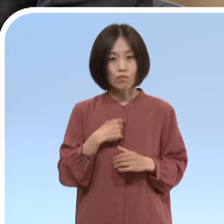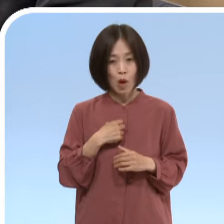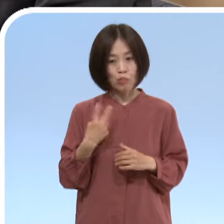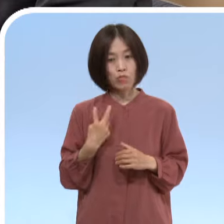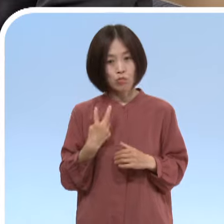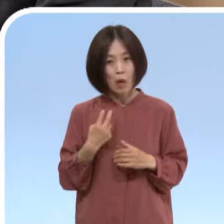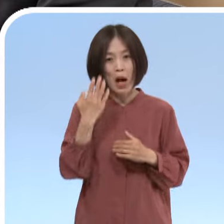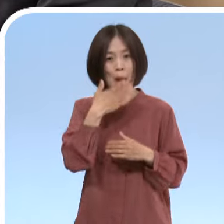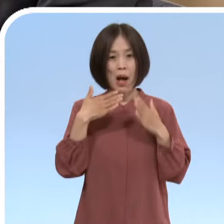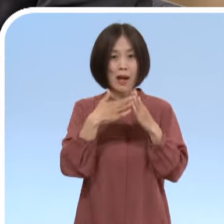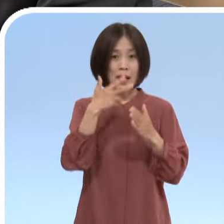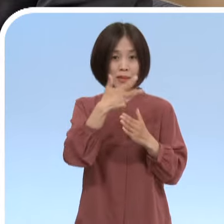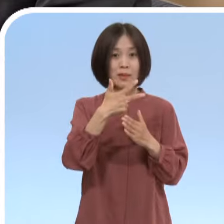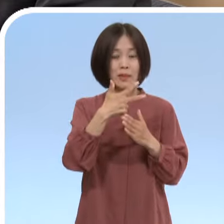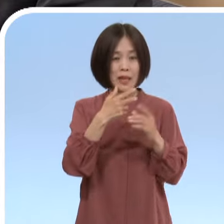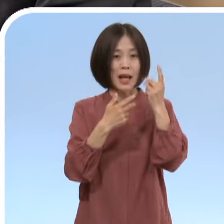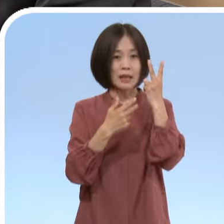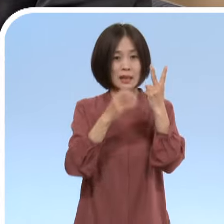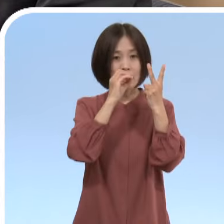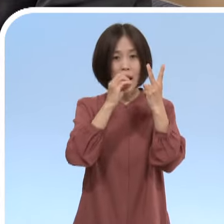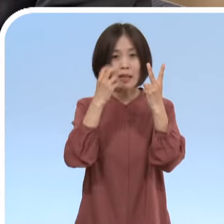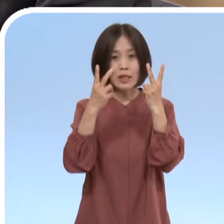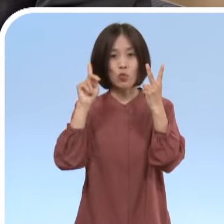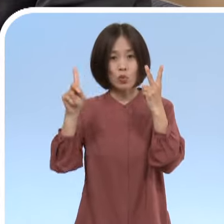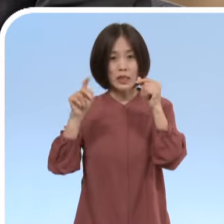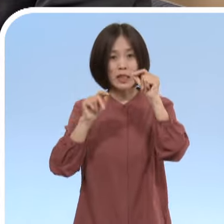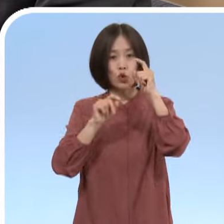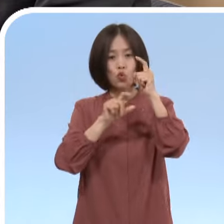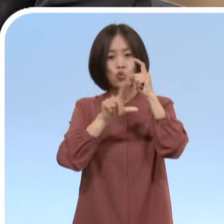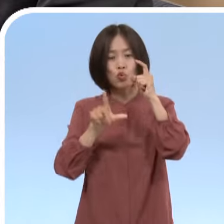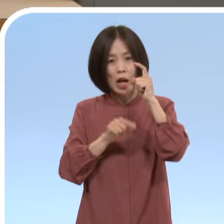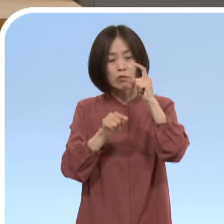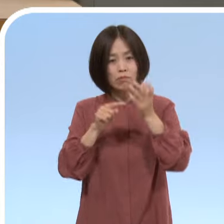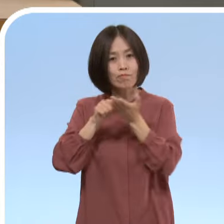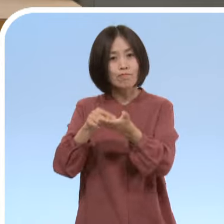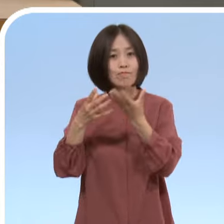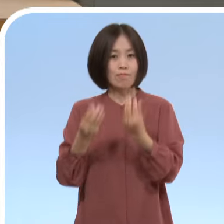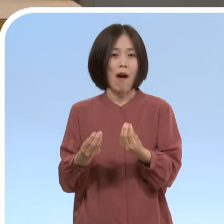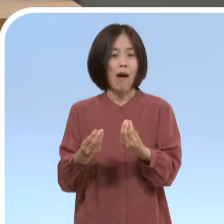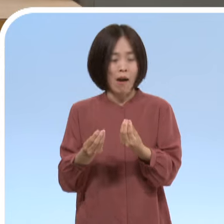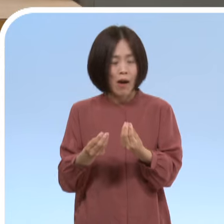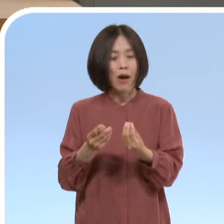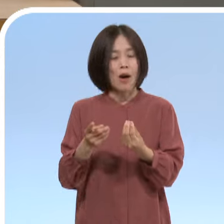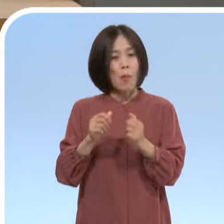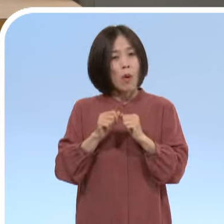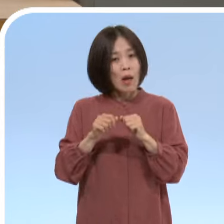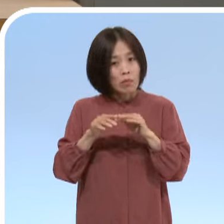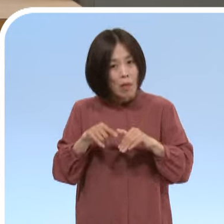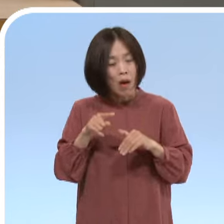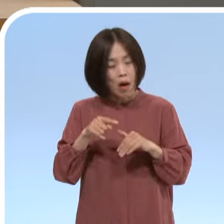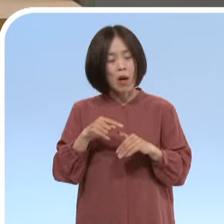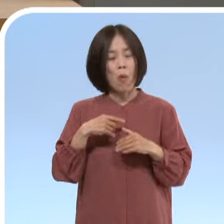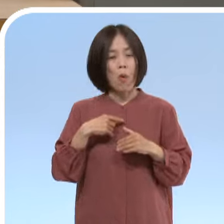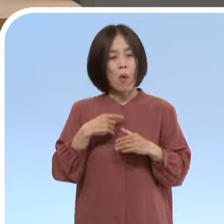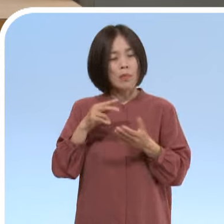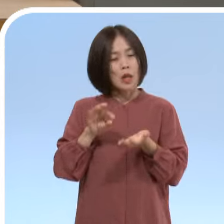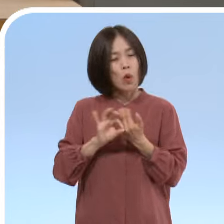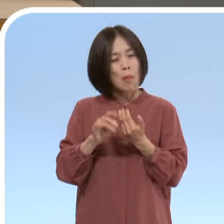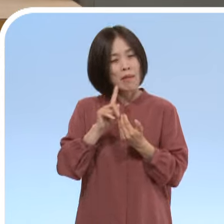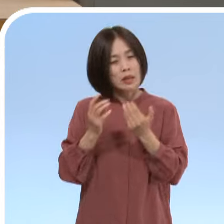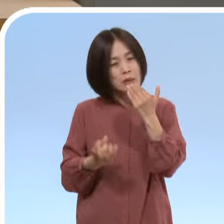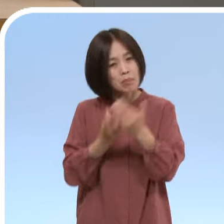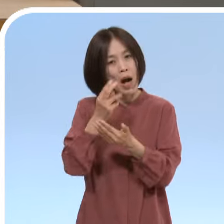僕たちは尼崎市の方で2021年の10月にさせていただいています。でもやっぱりやっておくことで、その先ほどお